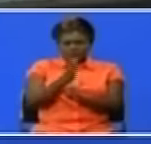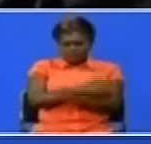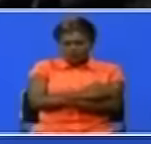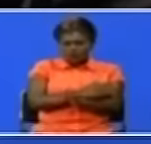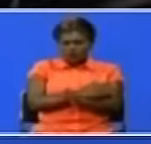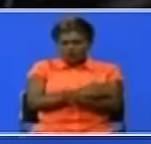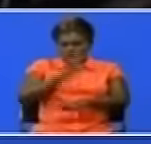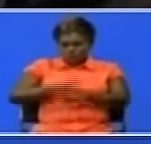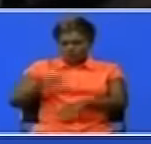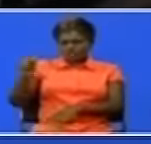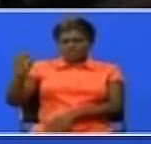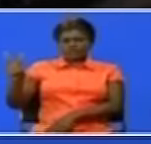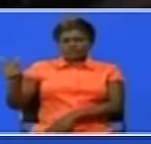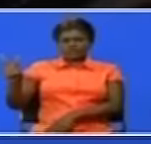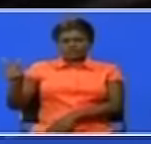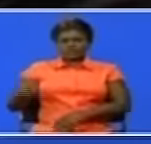hewani.